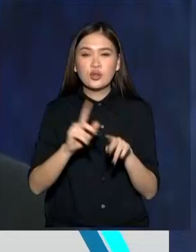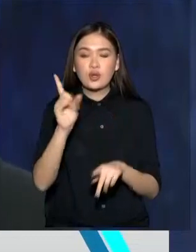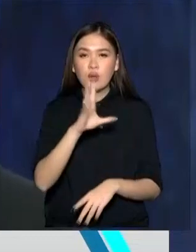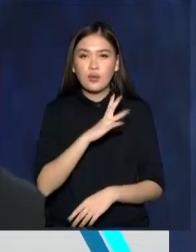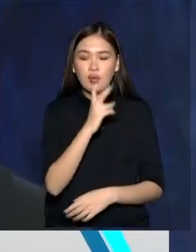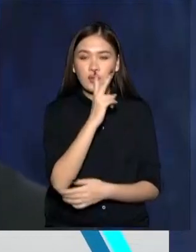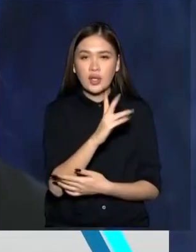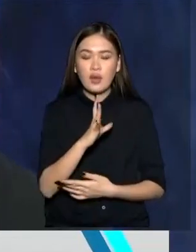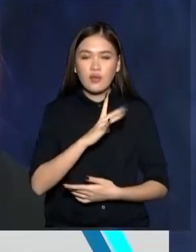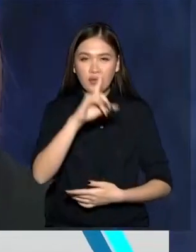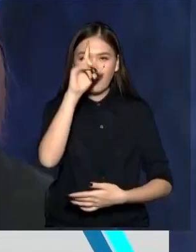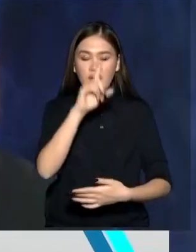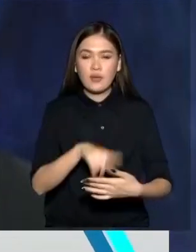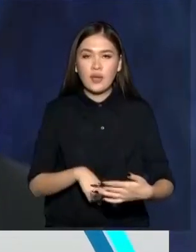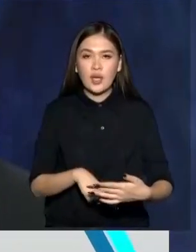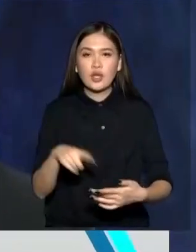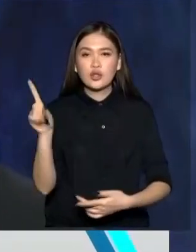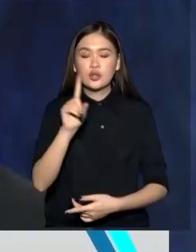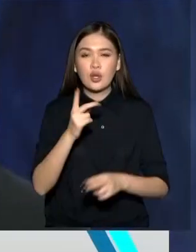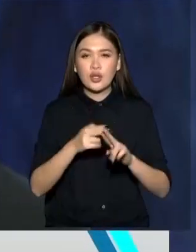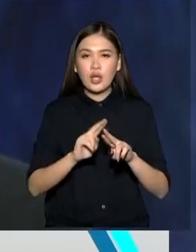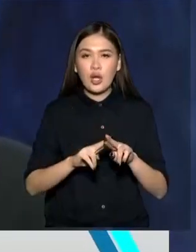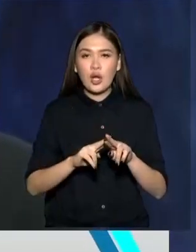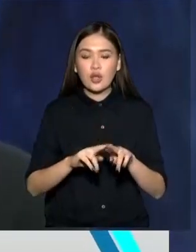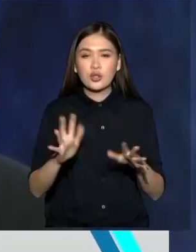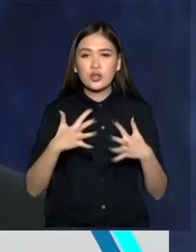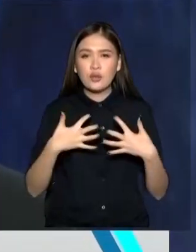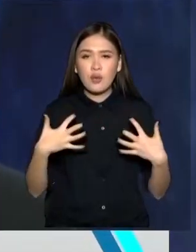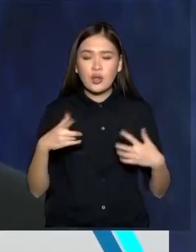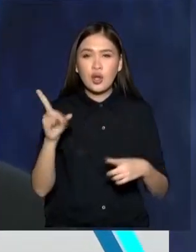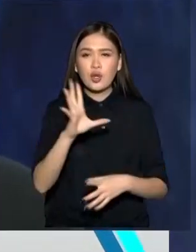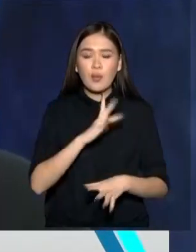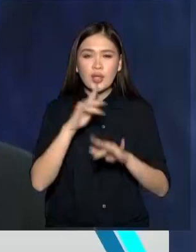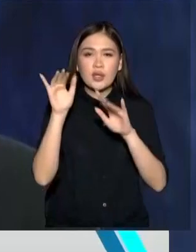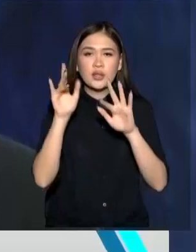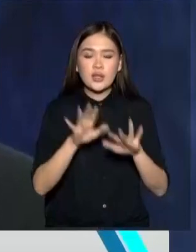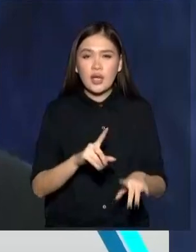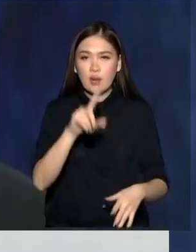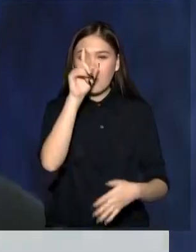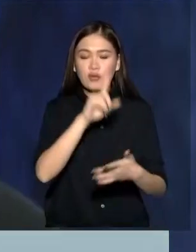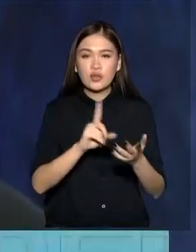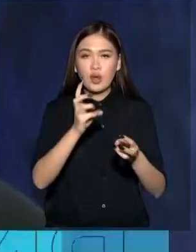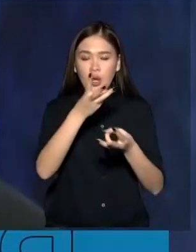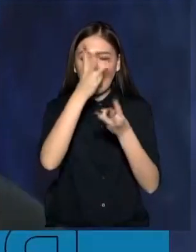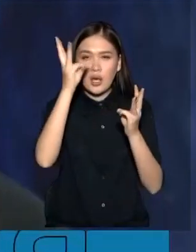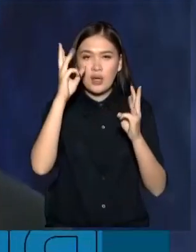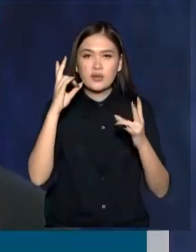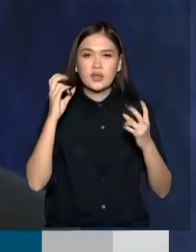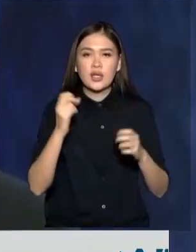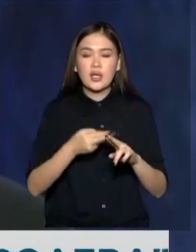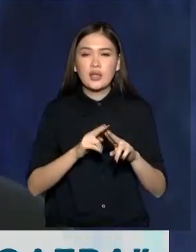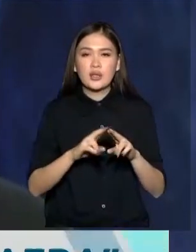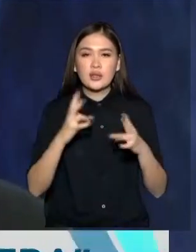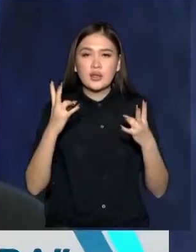все в это волшебство поверили поверили в то что это животные поверили в то что это снег поверили в то что Королева ледяная Снежная